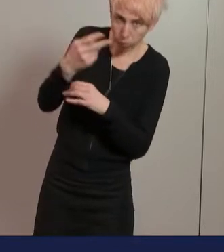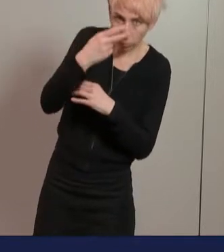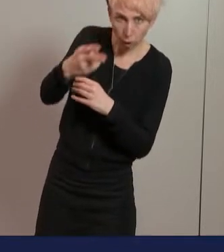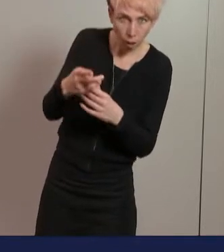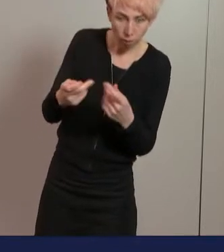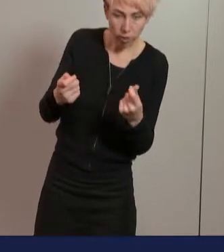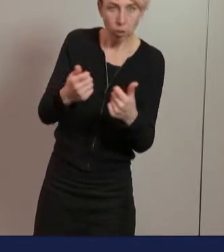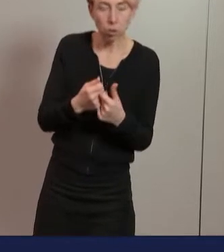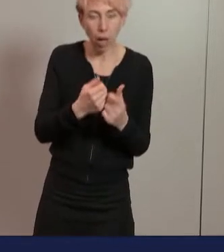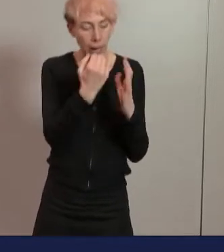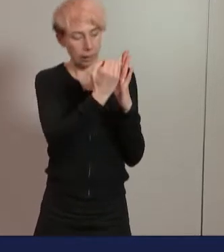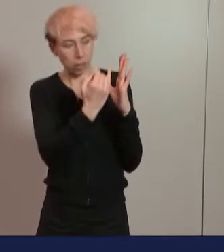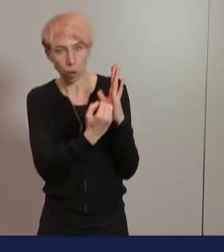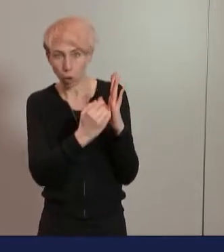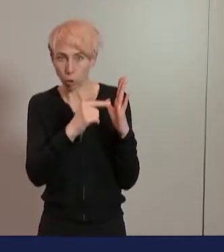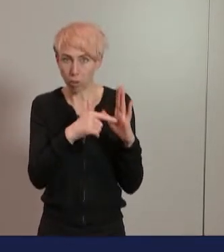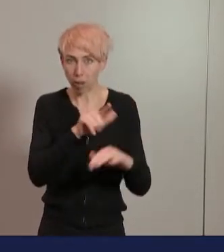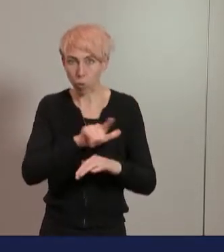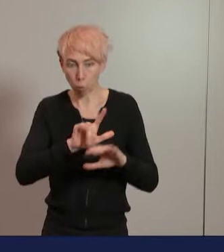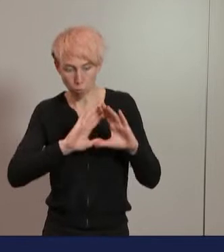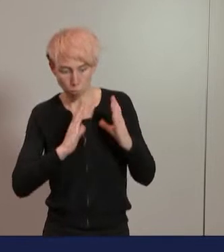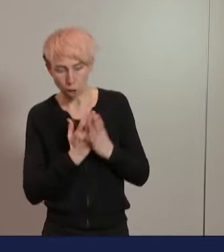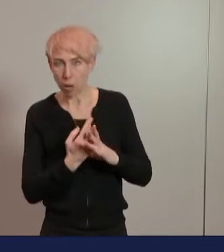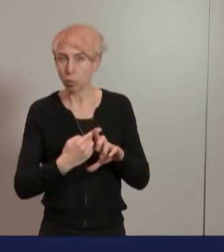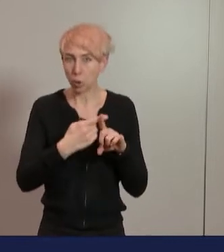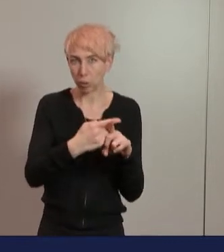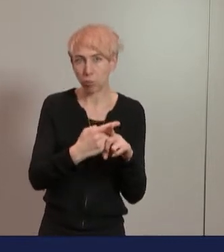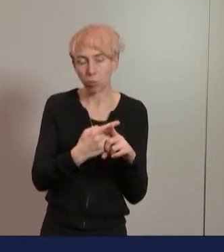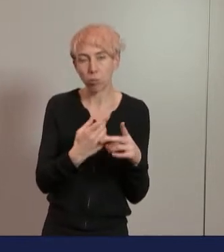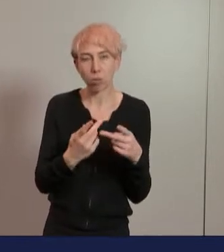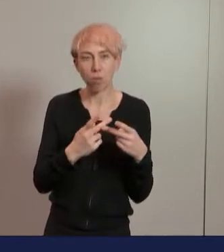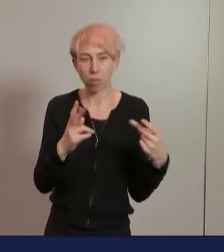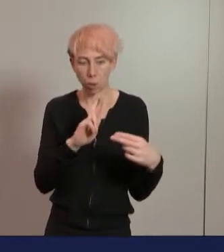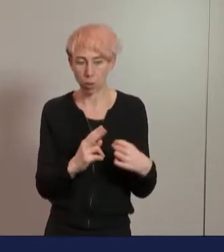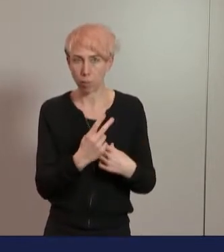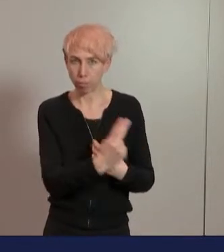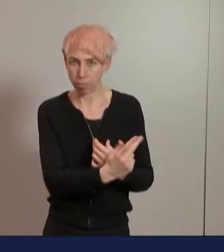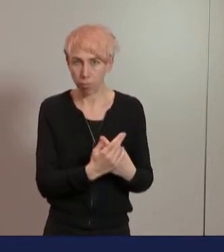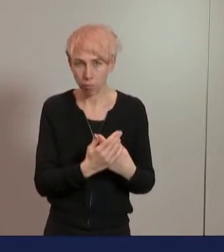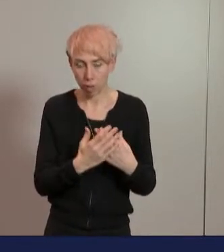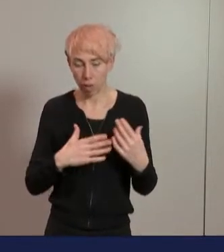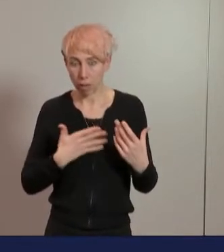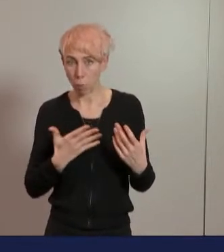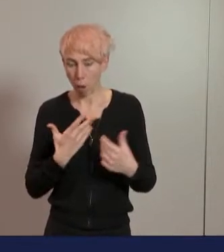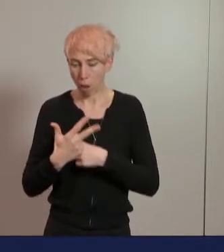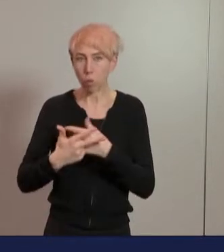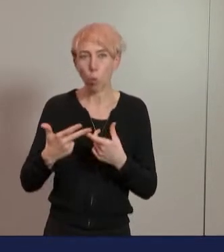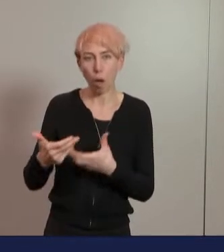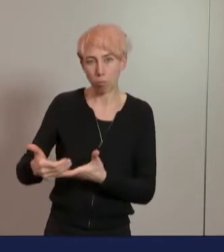Les indicateurs financiers pour 2022 sont globalement positifs pour la ville de Rezé, grâce à l'augmentation de 3 postes de recettes.